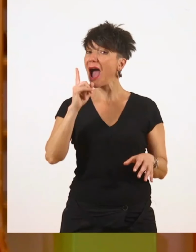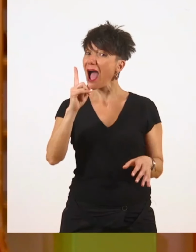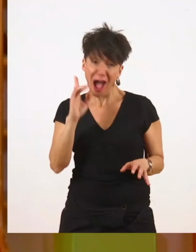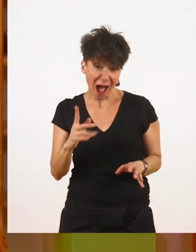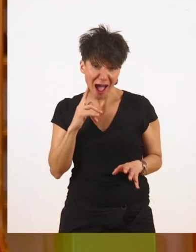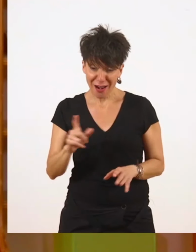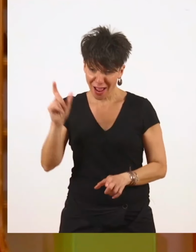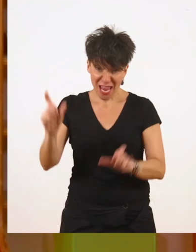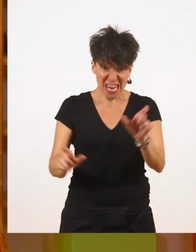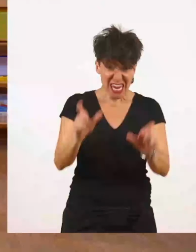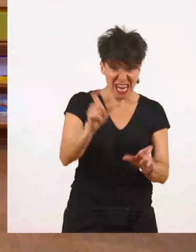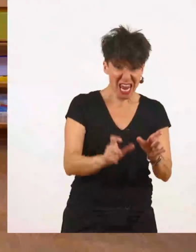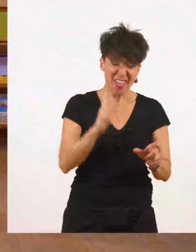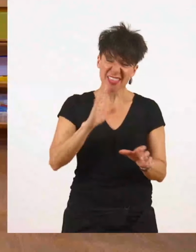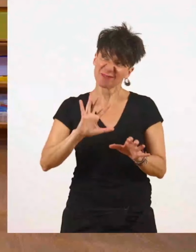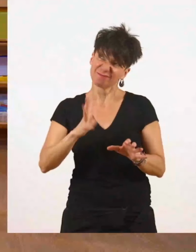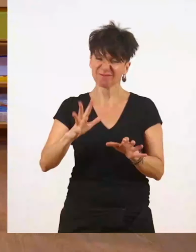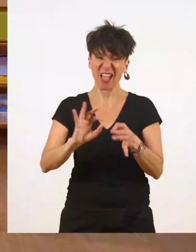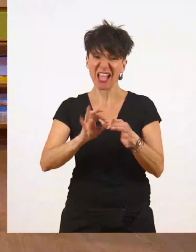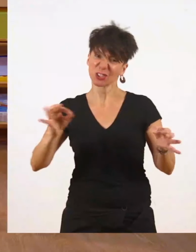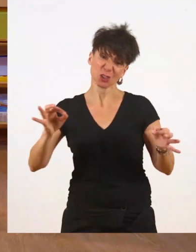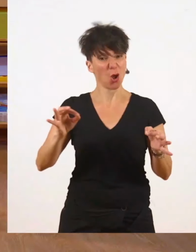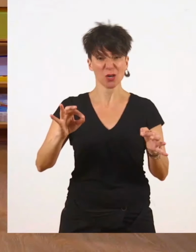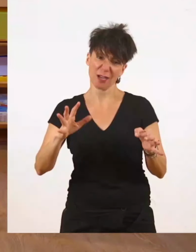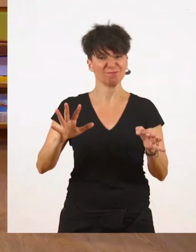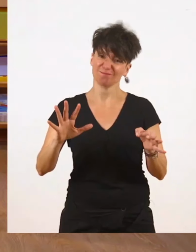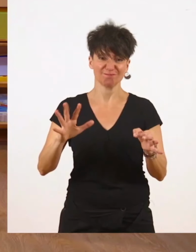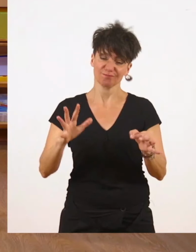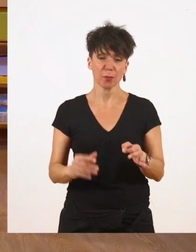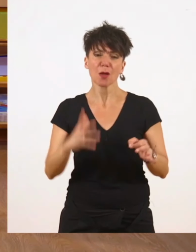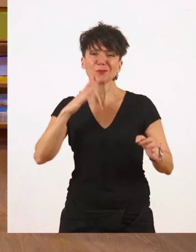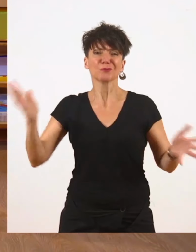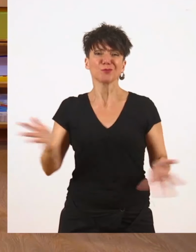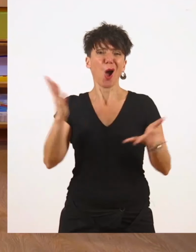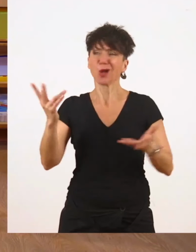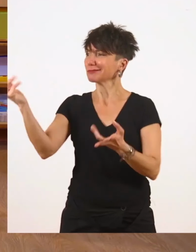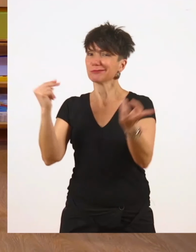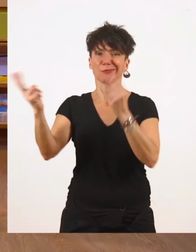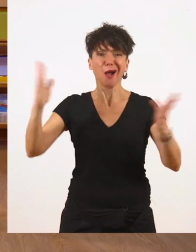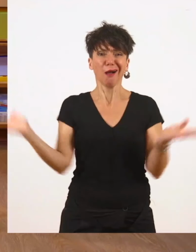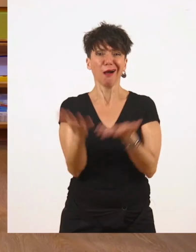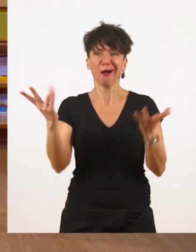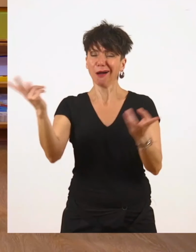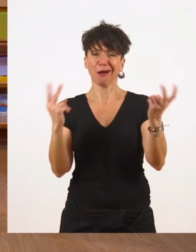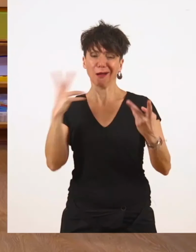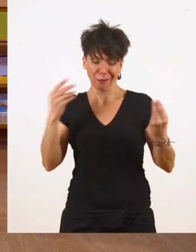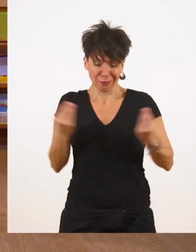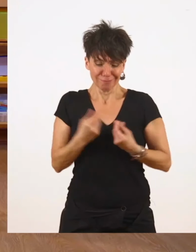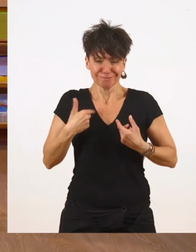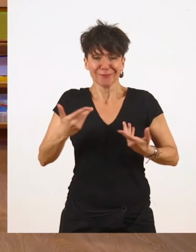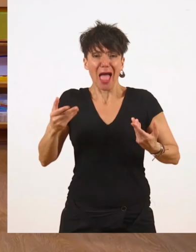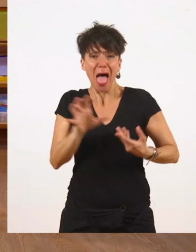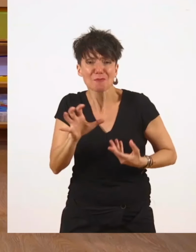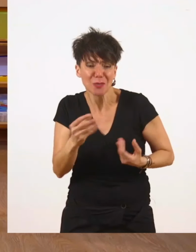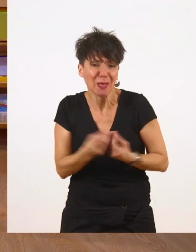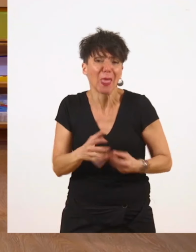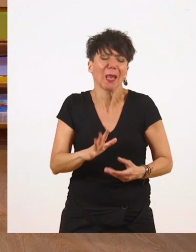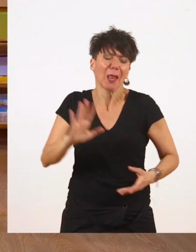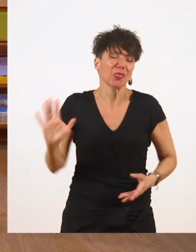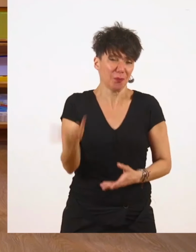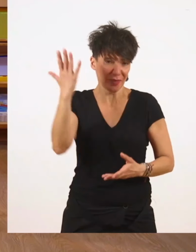πάντοτε ιστορική ακρίβεια. Με λίγα λόγια, φορούσαμε στους φιάσους ό,τι βρίσκαμε μπροστά μας. Ό,τι είχανε.